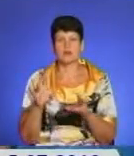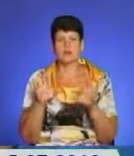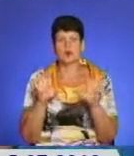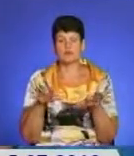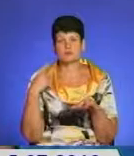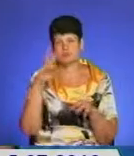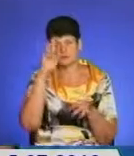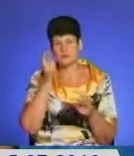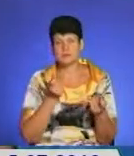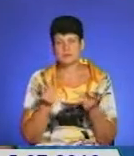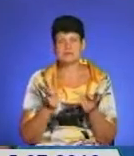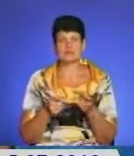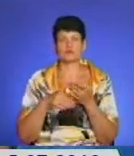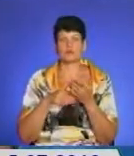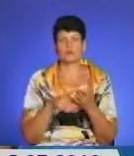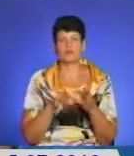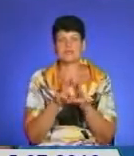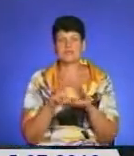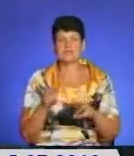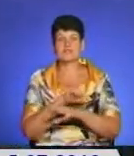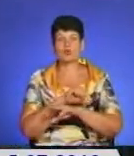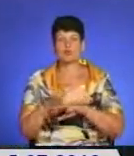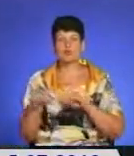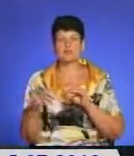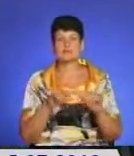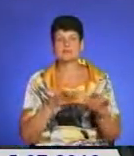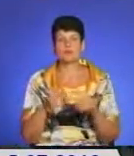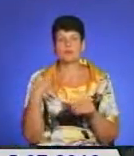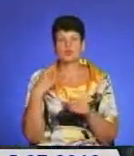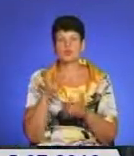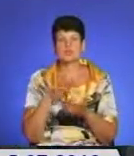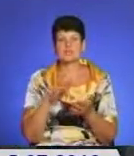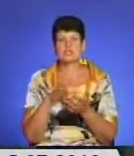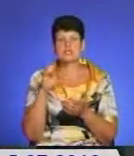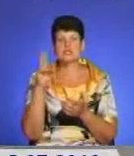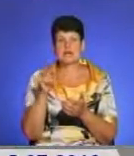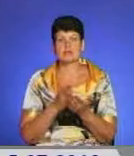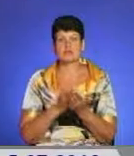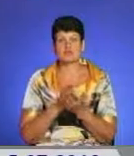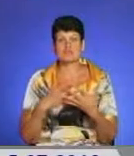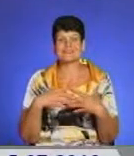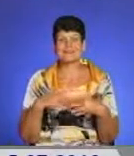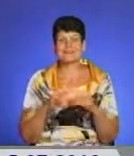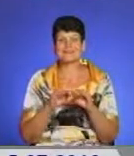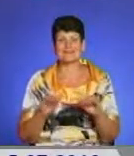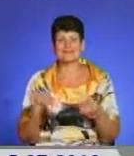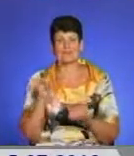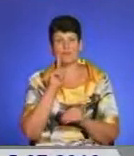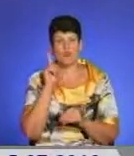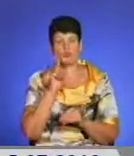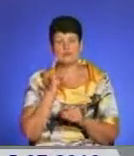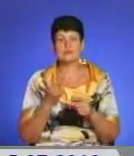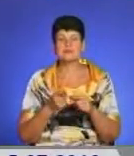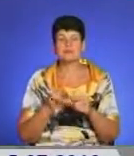за сприяння Міністерства закордонних справ України та обласного центру соціальних служб для сім'ї, дітей та молоді. Такі проекти в